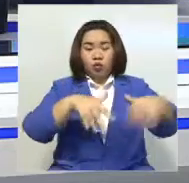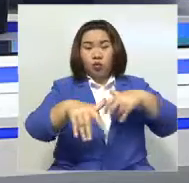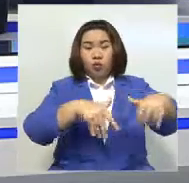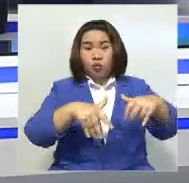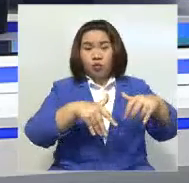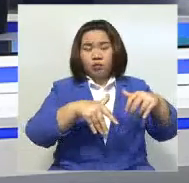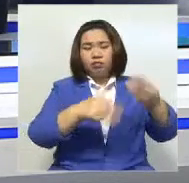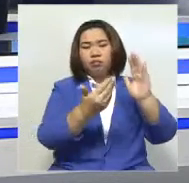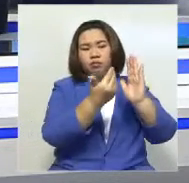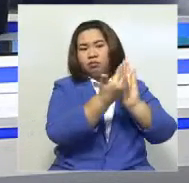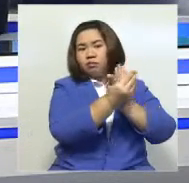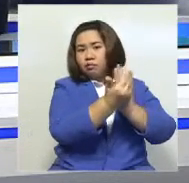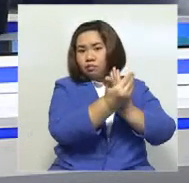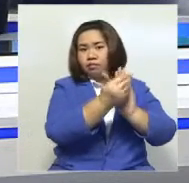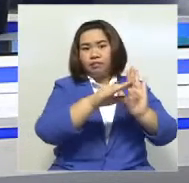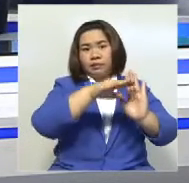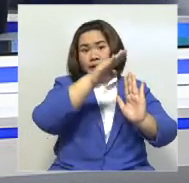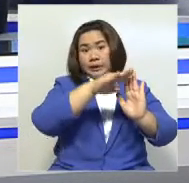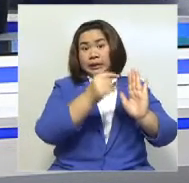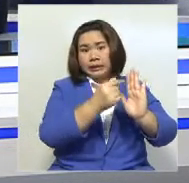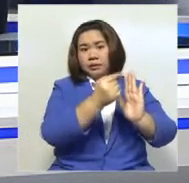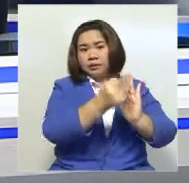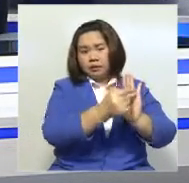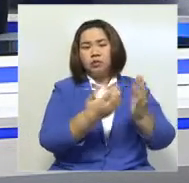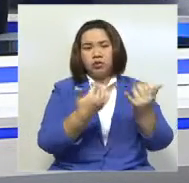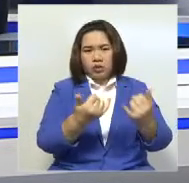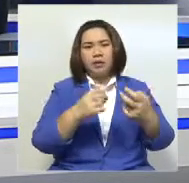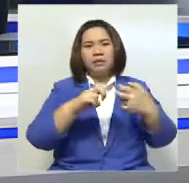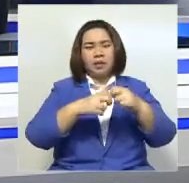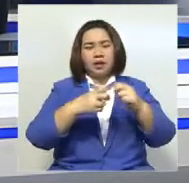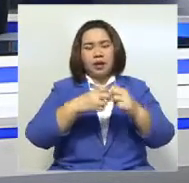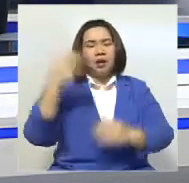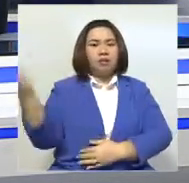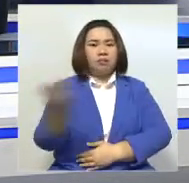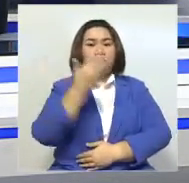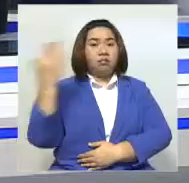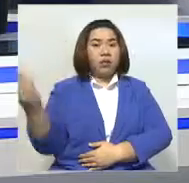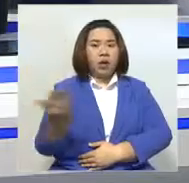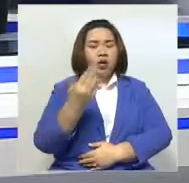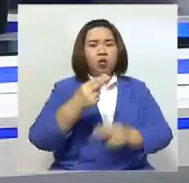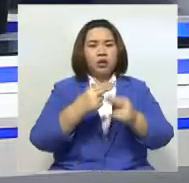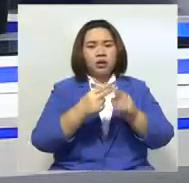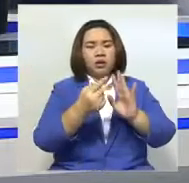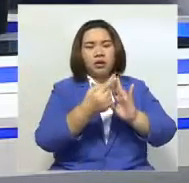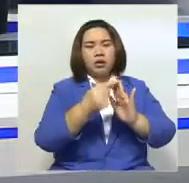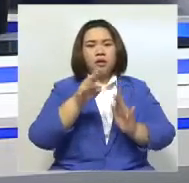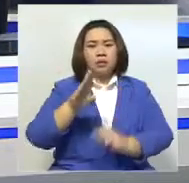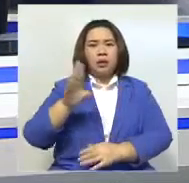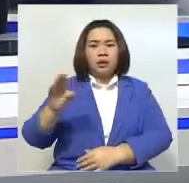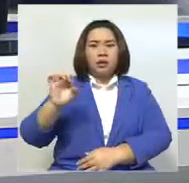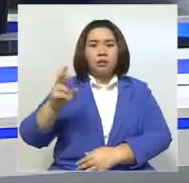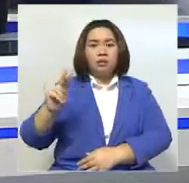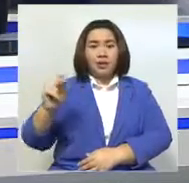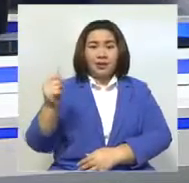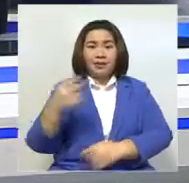ประชาชนในพื้นที่ภาคตะวันออกเฉียงเหนือและภาคเหนือตอนนี้เนี่ยยังได้รับอิทธิพลจากพายุโซนร้อนเบบินคาซึ่งก็ทำให้มีฝน